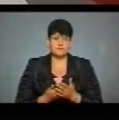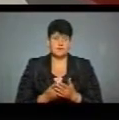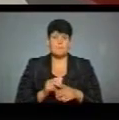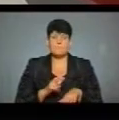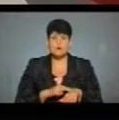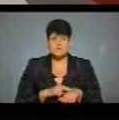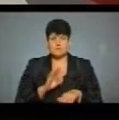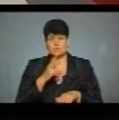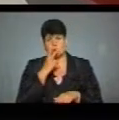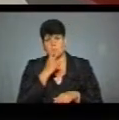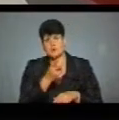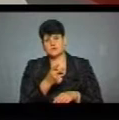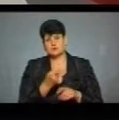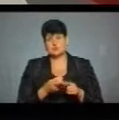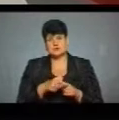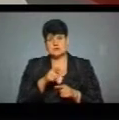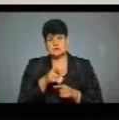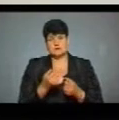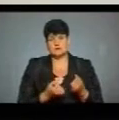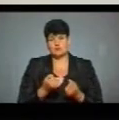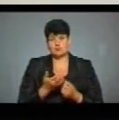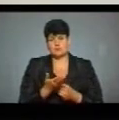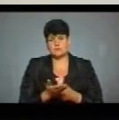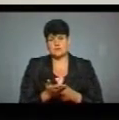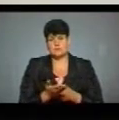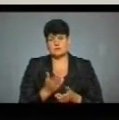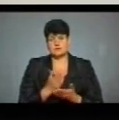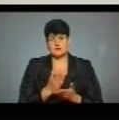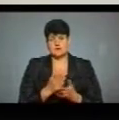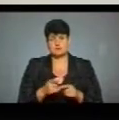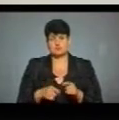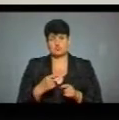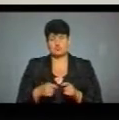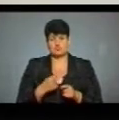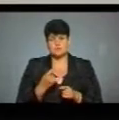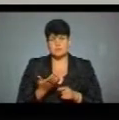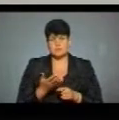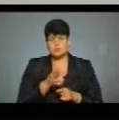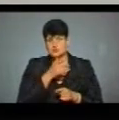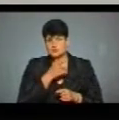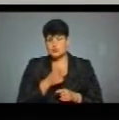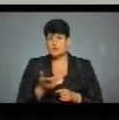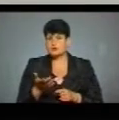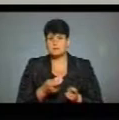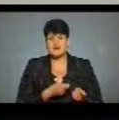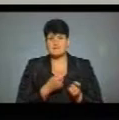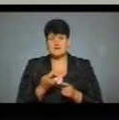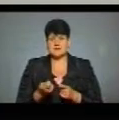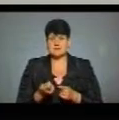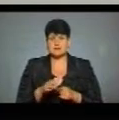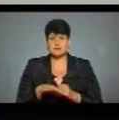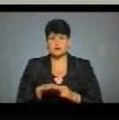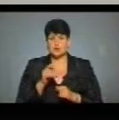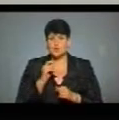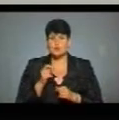поліцейський буде бачити, що даний автомобіль перебуває з порушеннями строків ввезення на територію